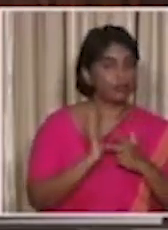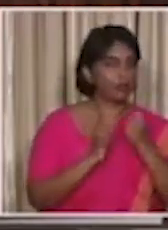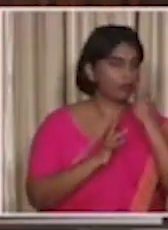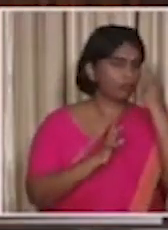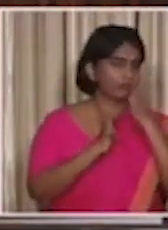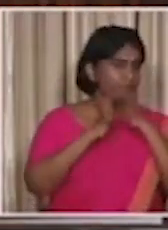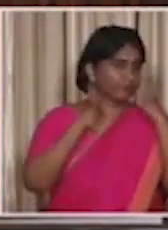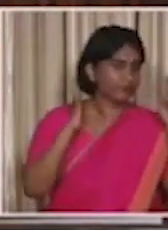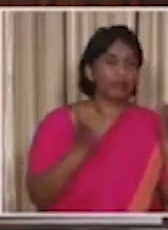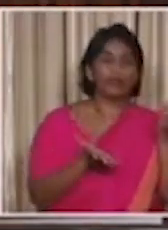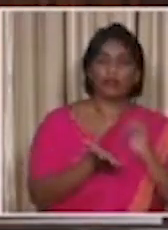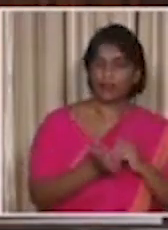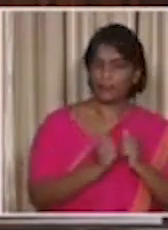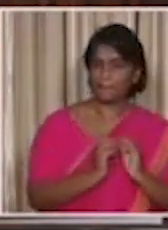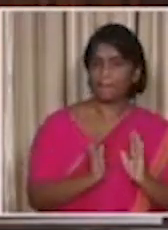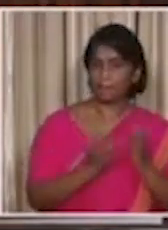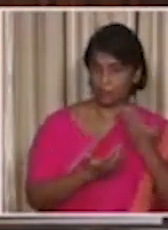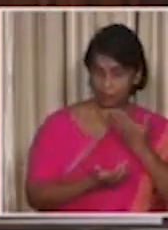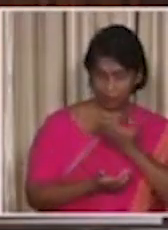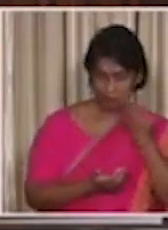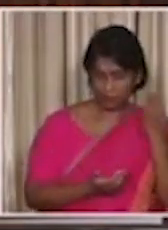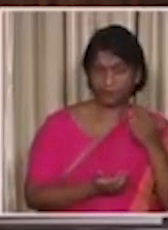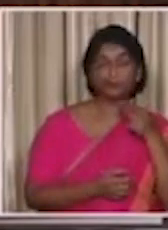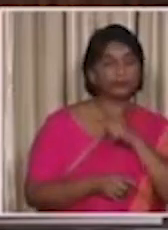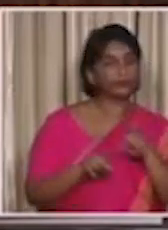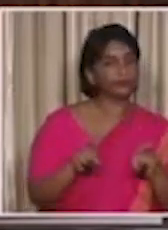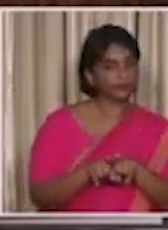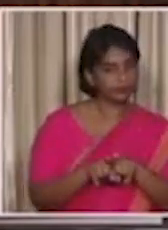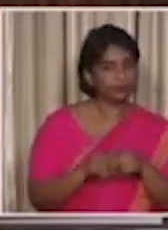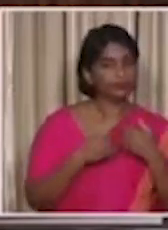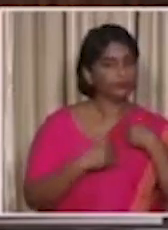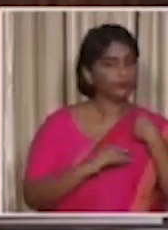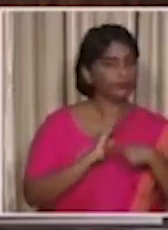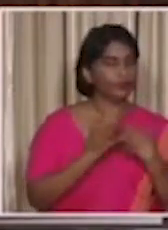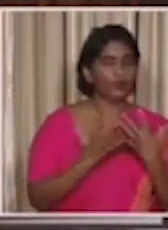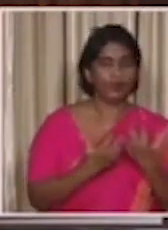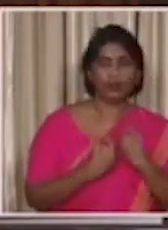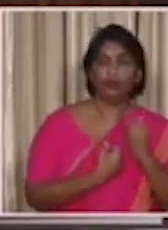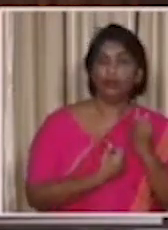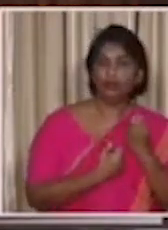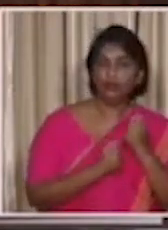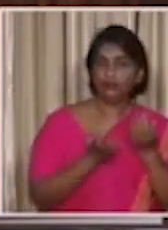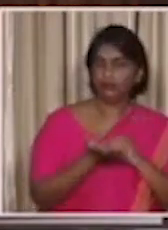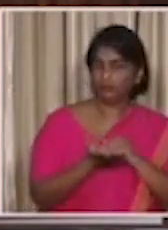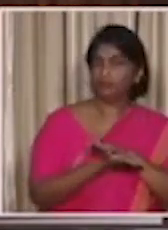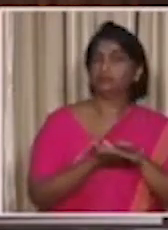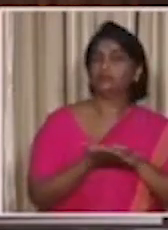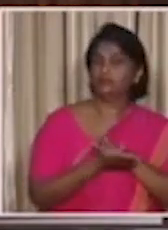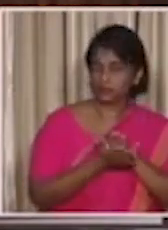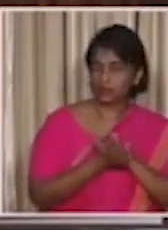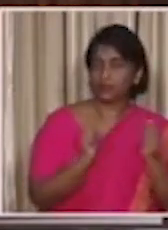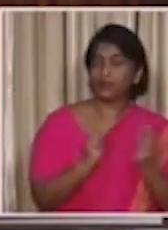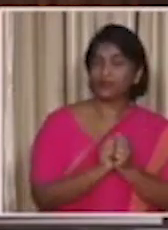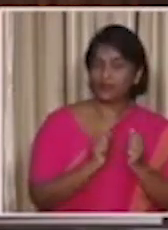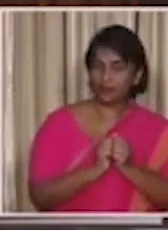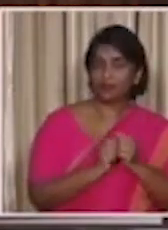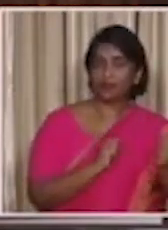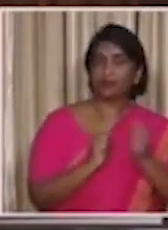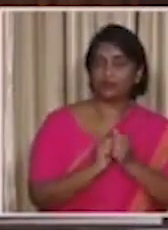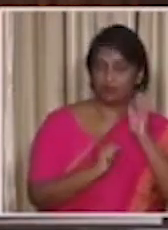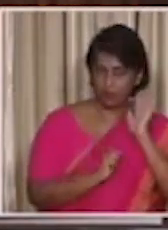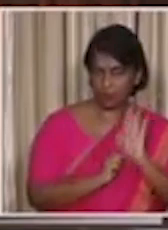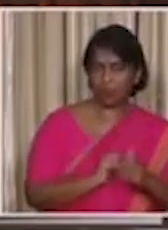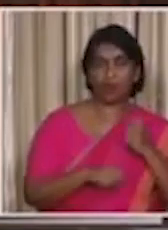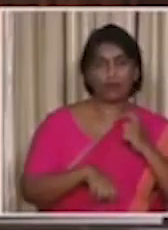ගණනාවක් නැවත ආරම්භ කරන්න පුළුවන්. ඒ වගේම අපේ රටට අවශ්‍ය ආර්ථික ප්‍රතිසංස්කරණ කටයුතු සිදු කළ